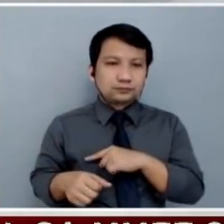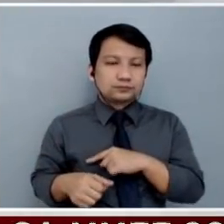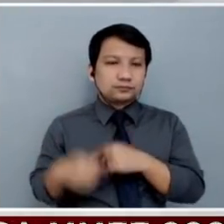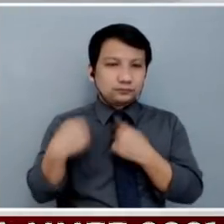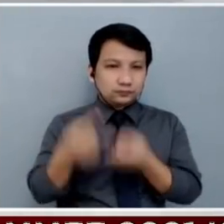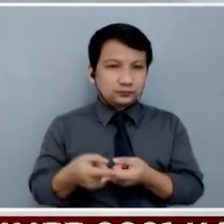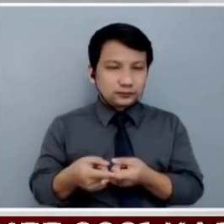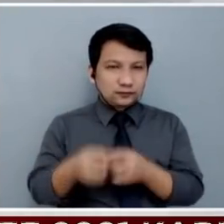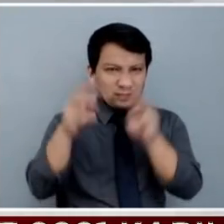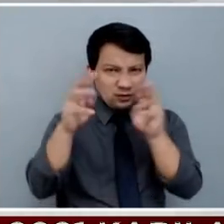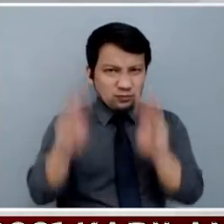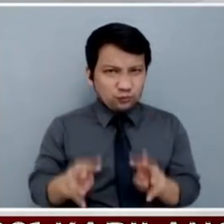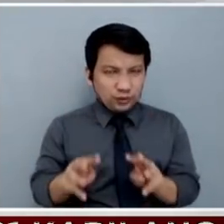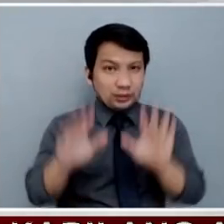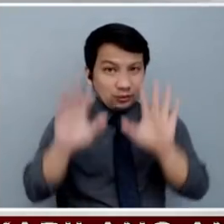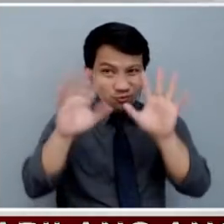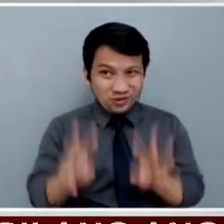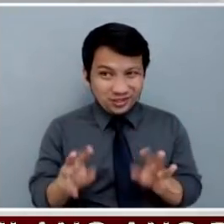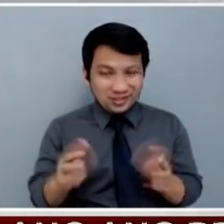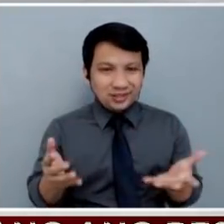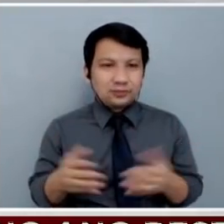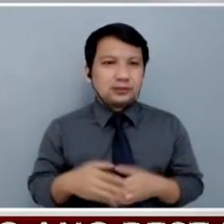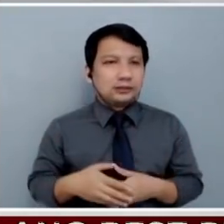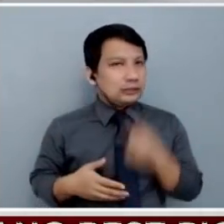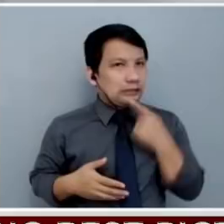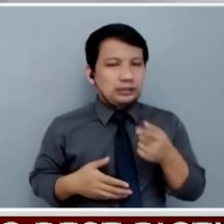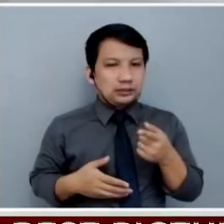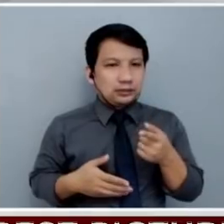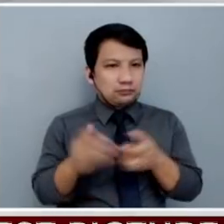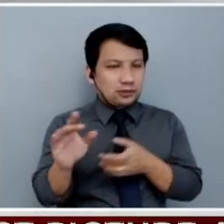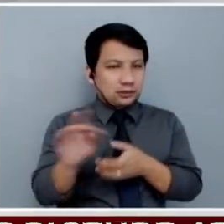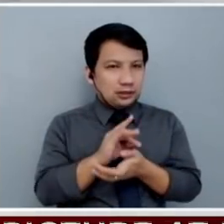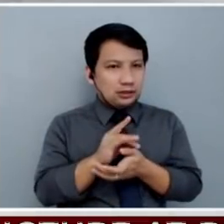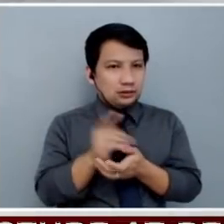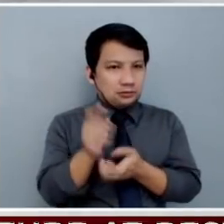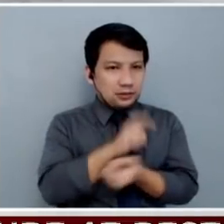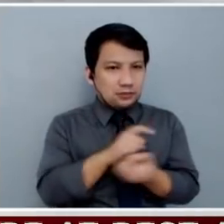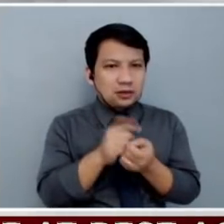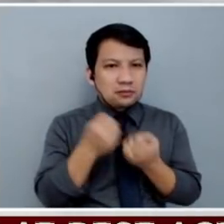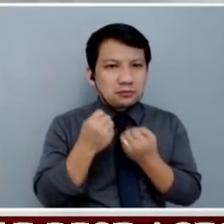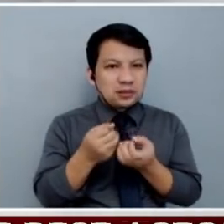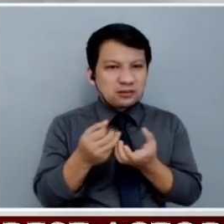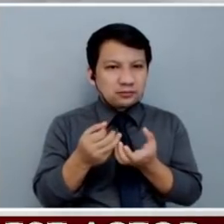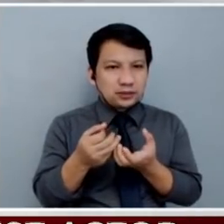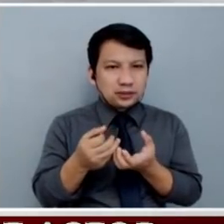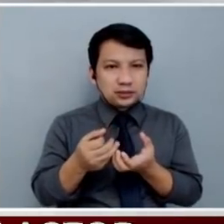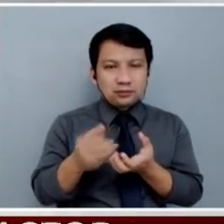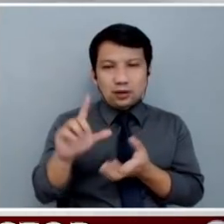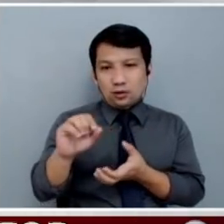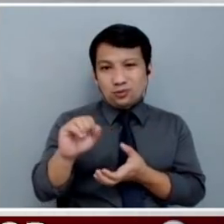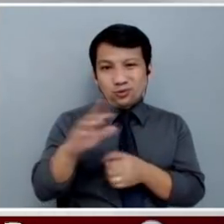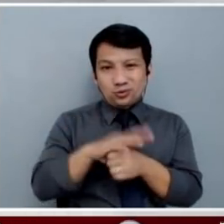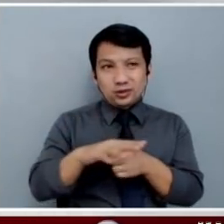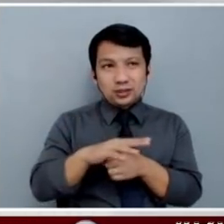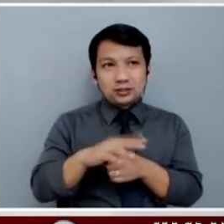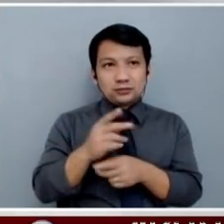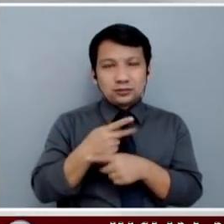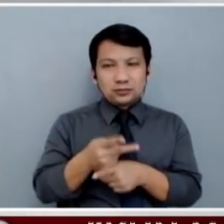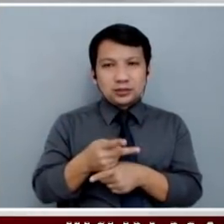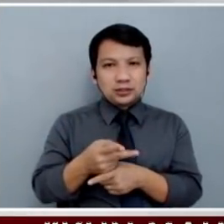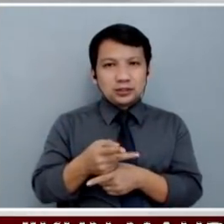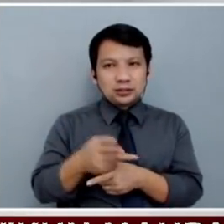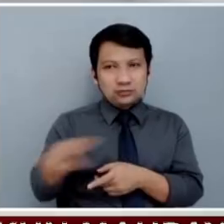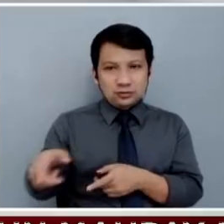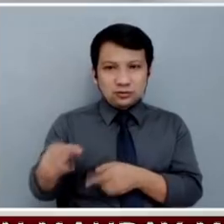weather condition ngayon is not favorable na magkaroon tayo ng maraming local production kasi nagagalit ang dagat,